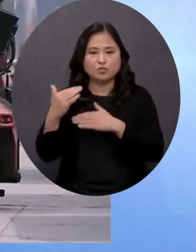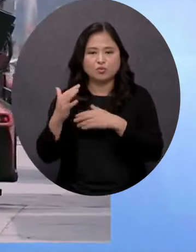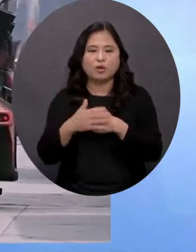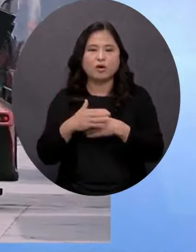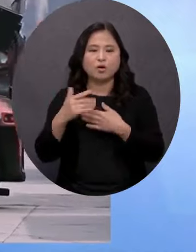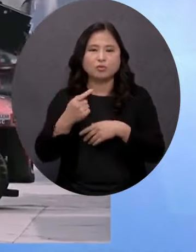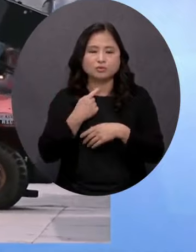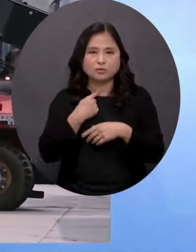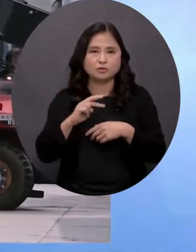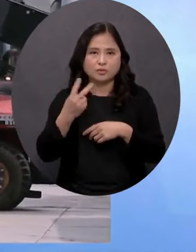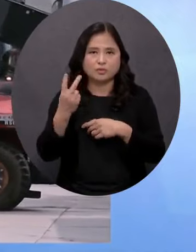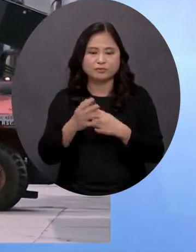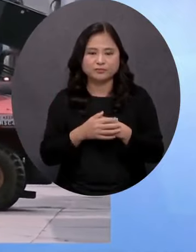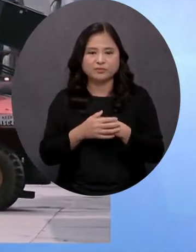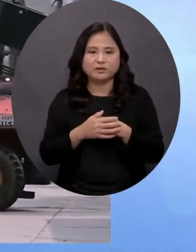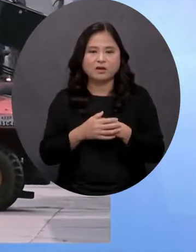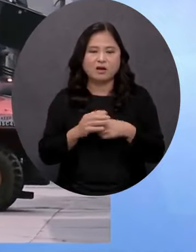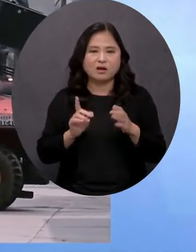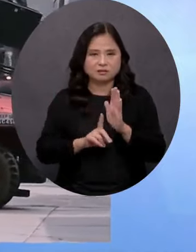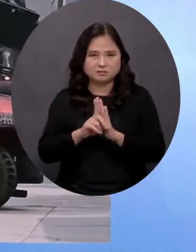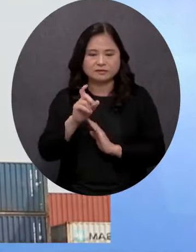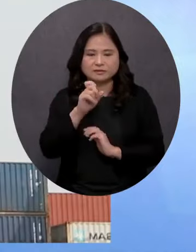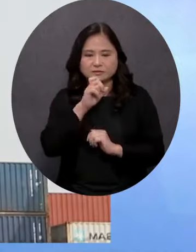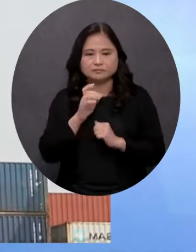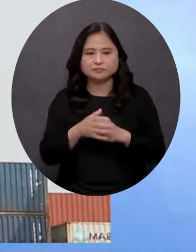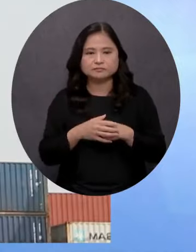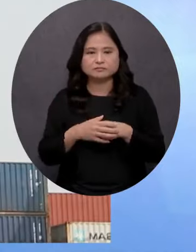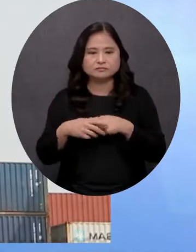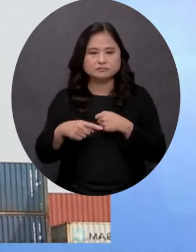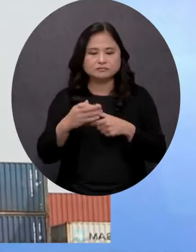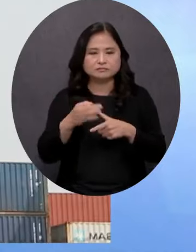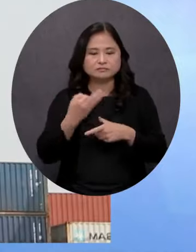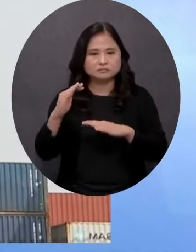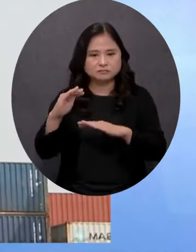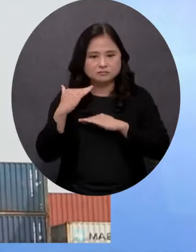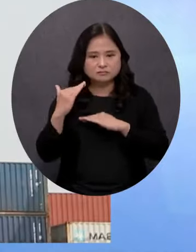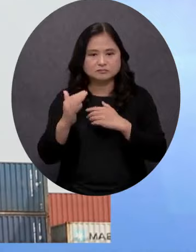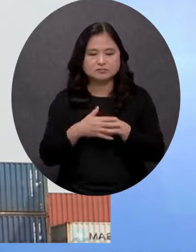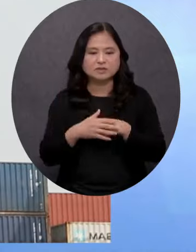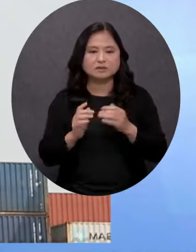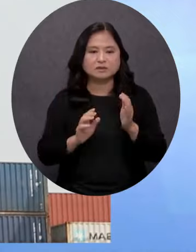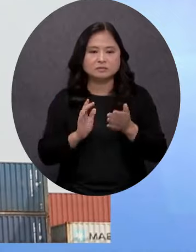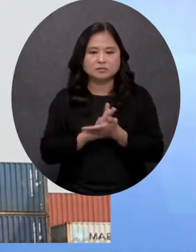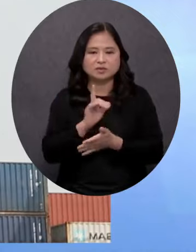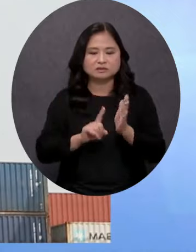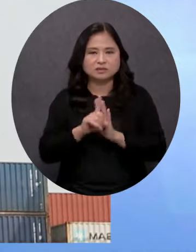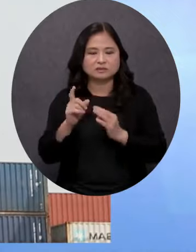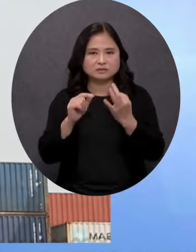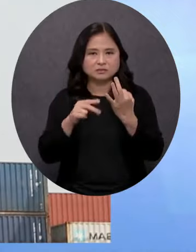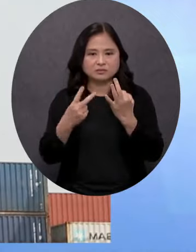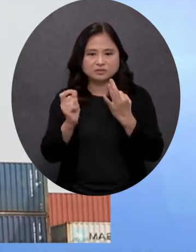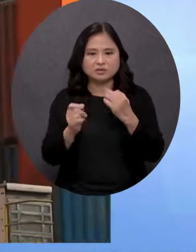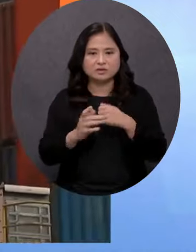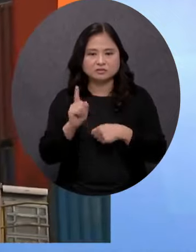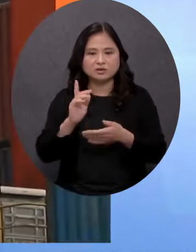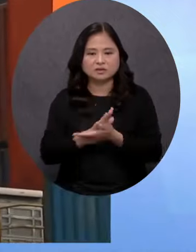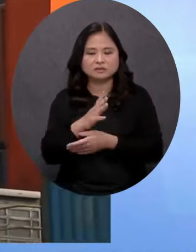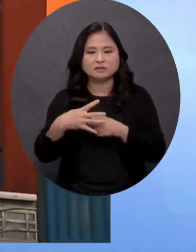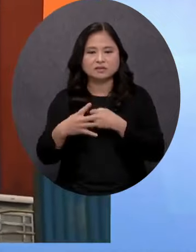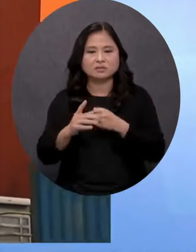为改善之下录得明显升幅。至于第一季进口就按年升 3.2%， 去年第四季就